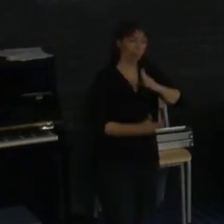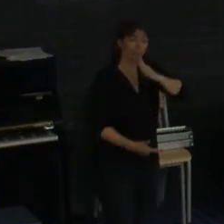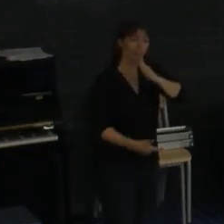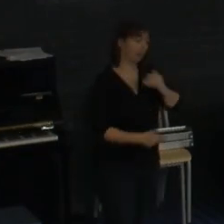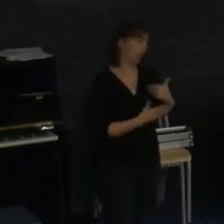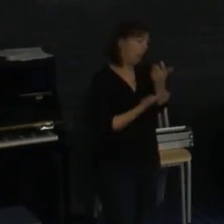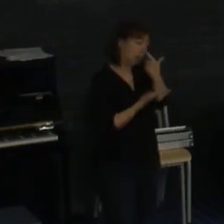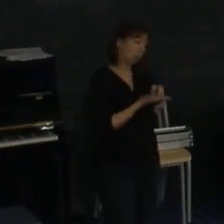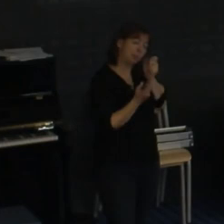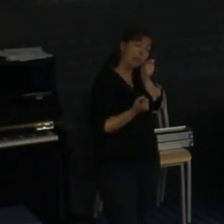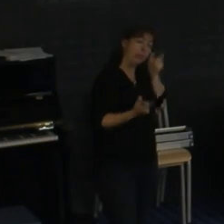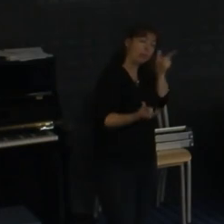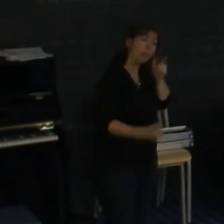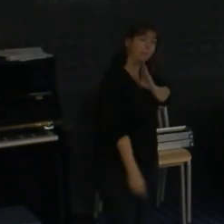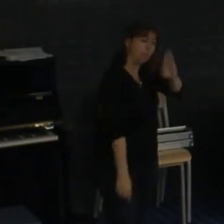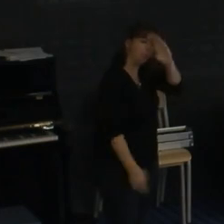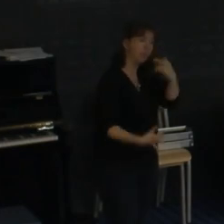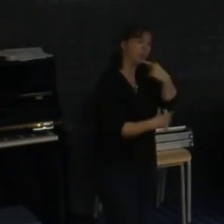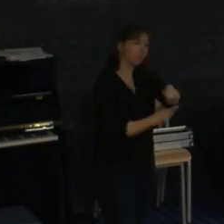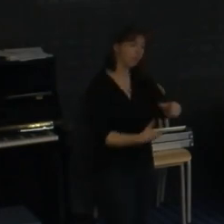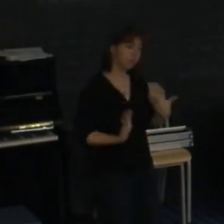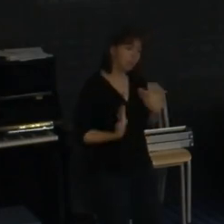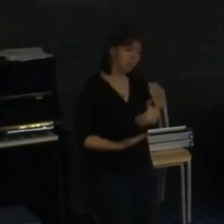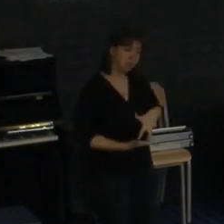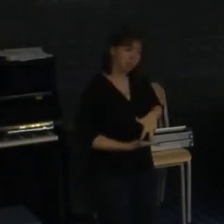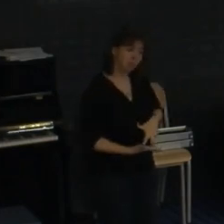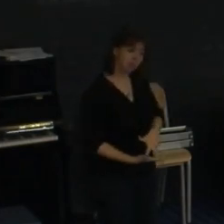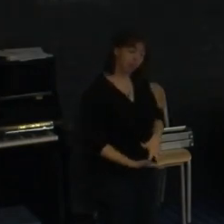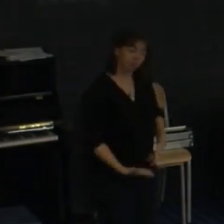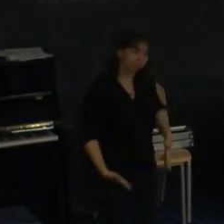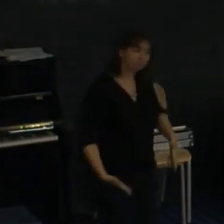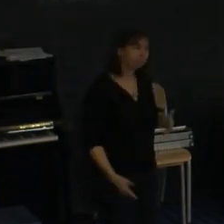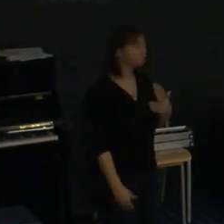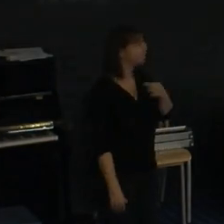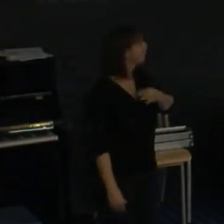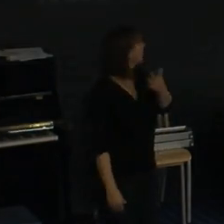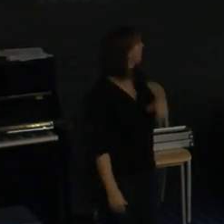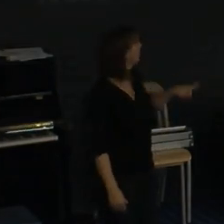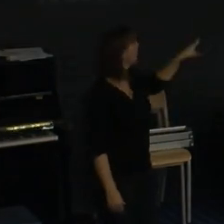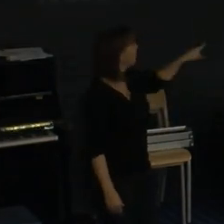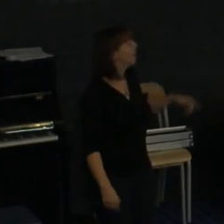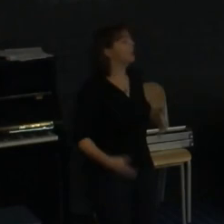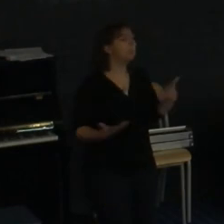minuit, comme je disais tout à l'heure. Donc je suis un peu fatigué, cette conf. Voilà. Alors, est-ce qu'il y a des alternatives?